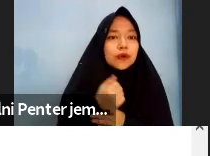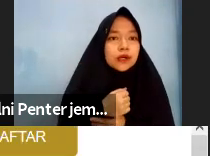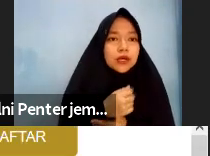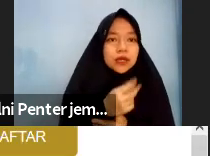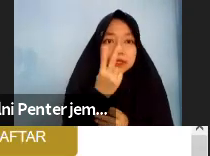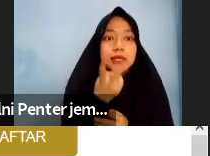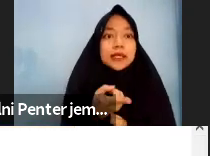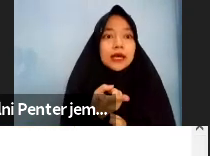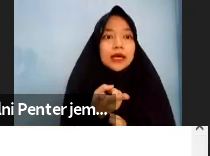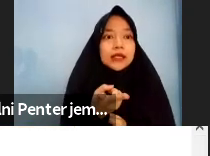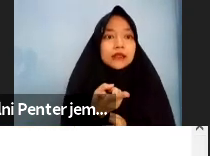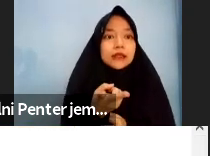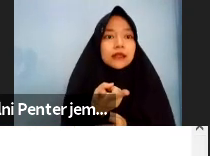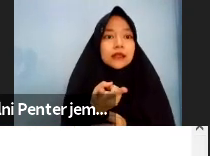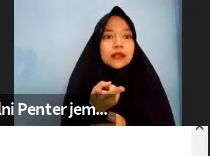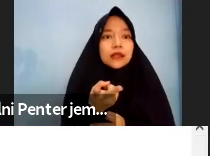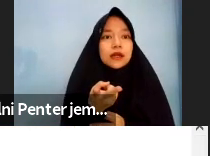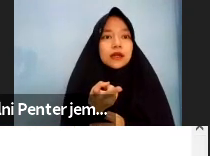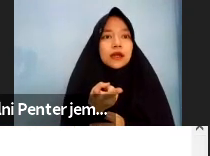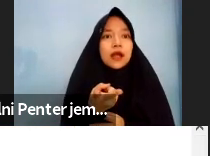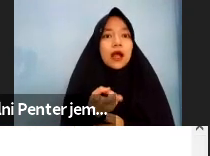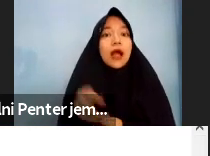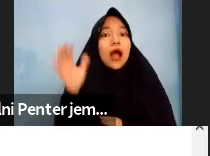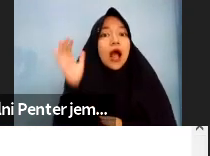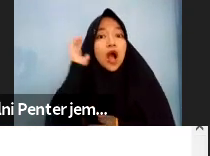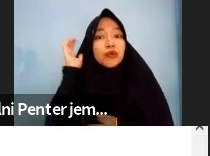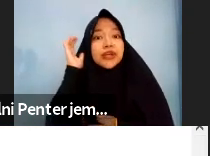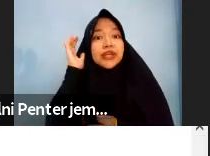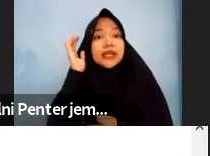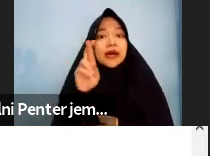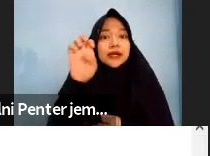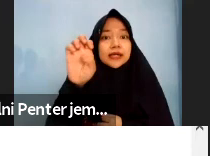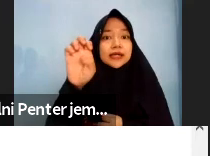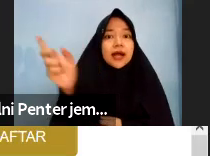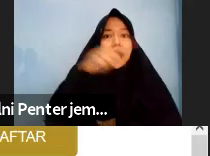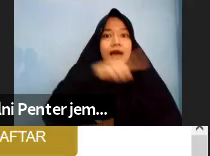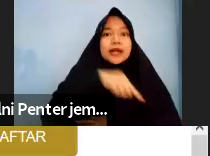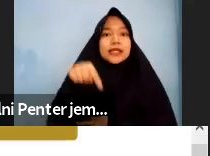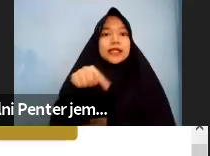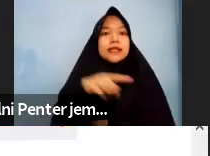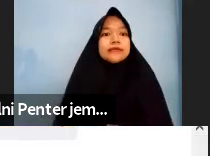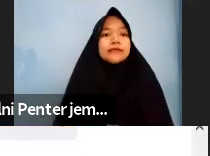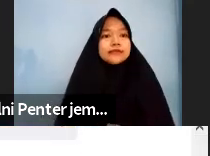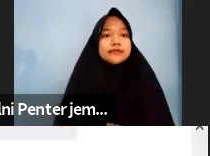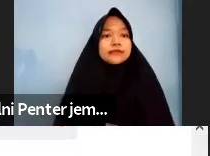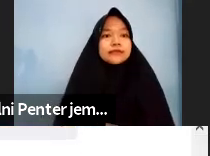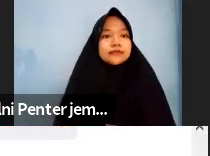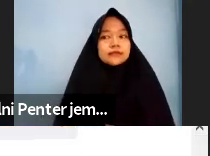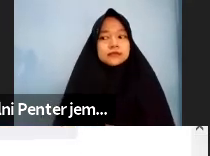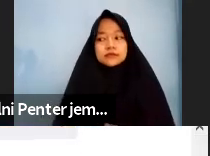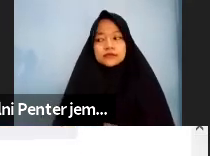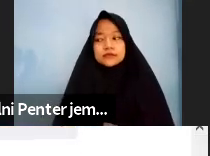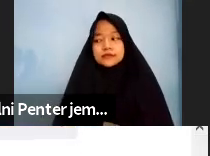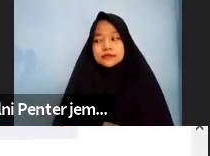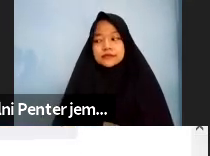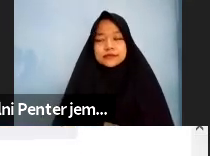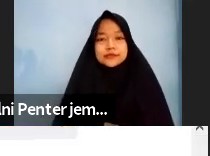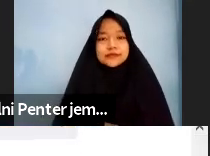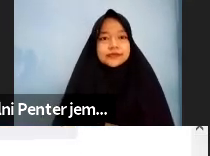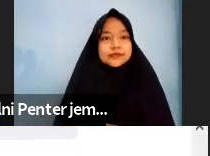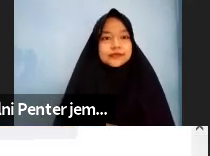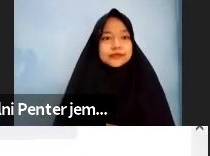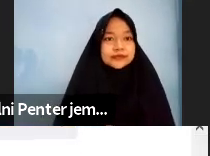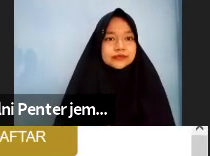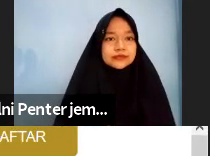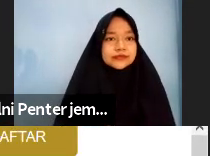menarik ini yang hari ini Nah ini hari ini nih sampai dengan bulan Desember Jadi kalau misalkan